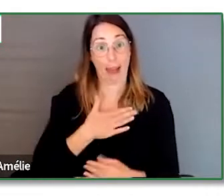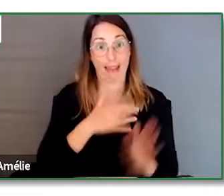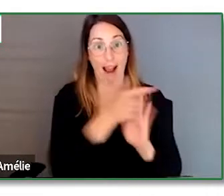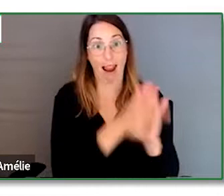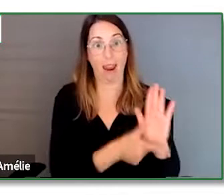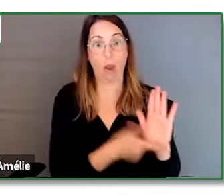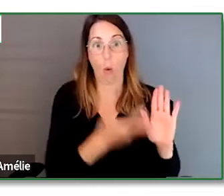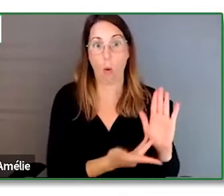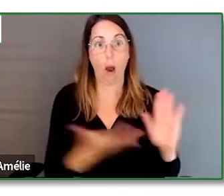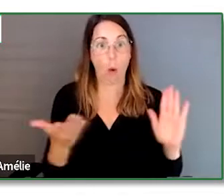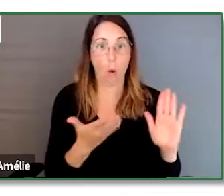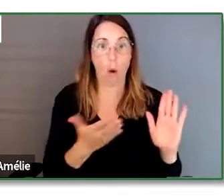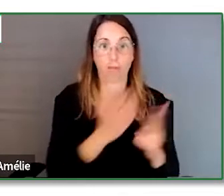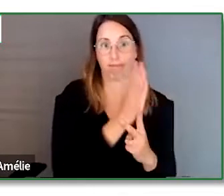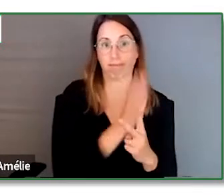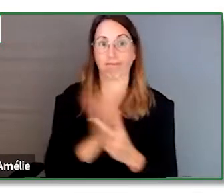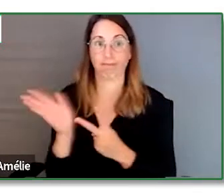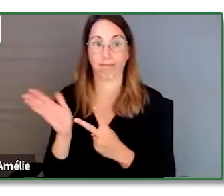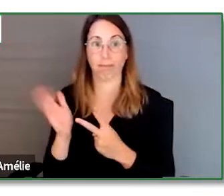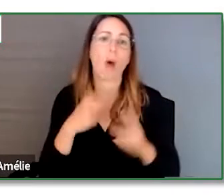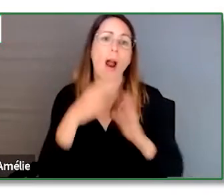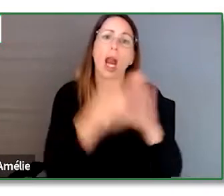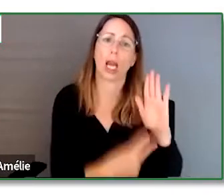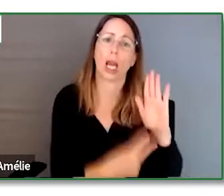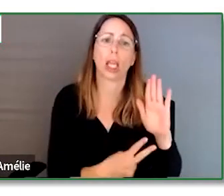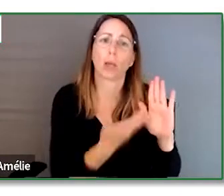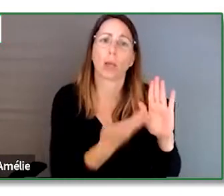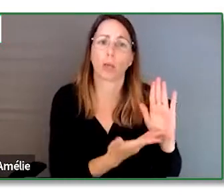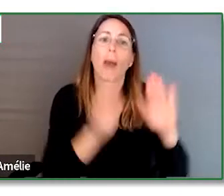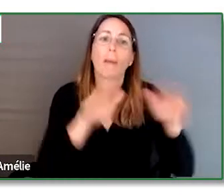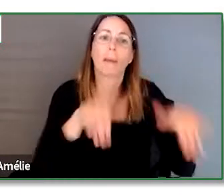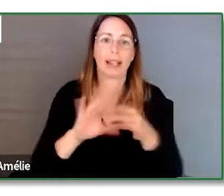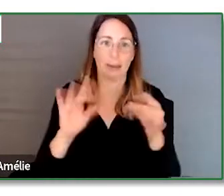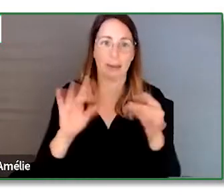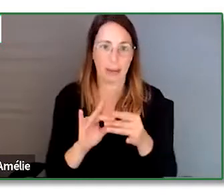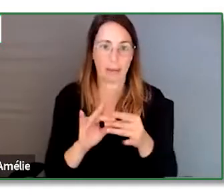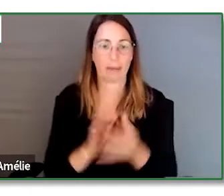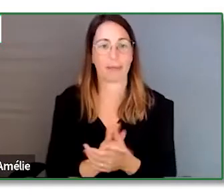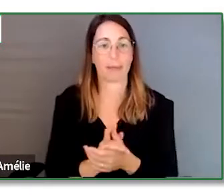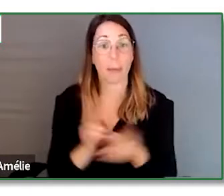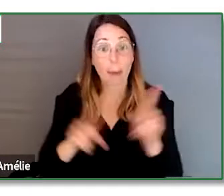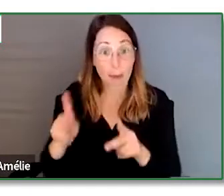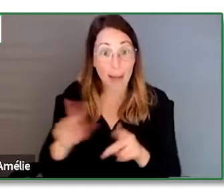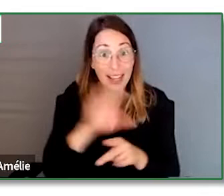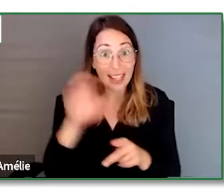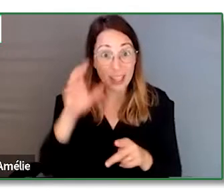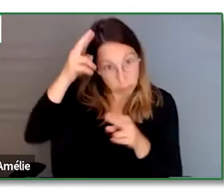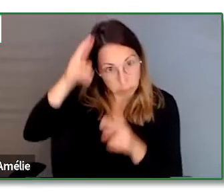lire. Je vais vous l'expliquer. Donc, au nom de la population canadienne, nous protégeons et mettons en